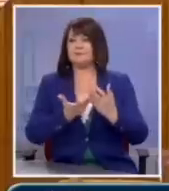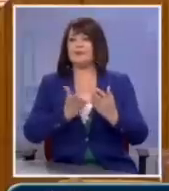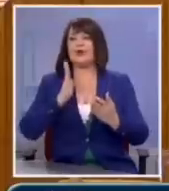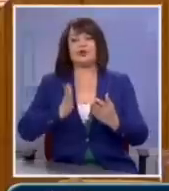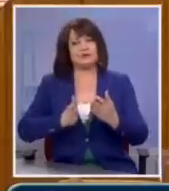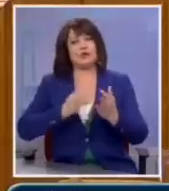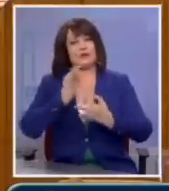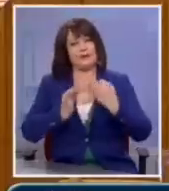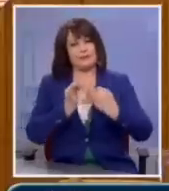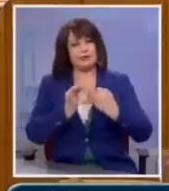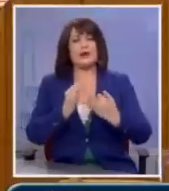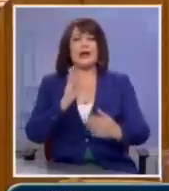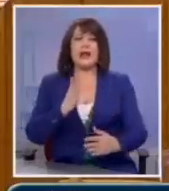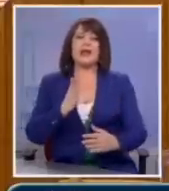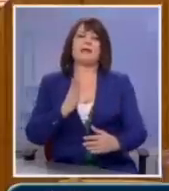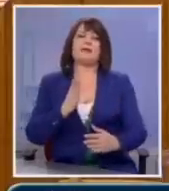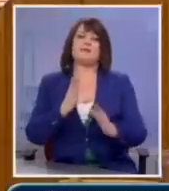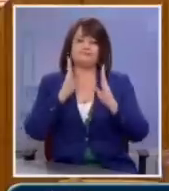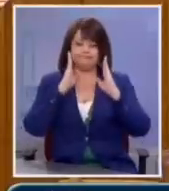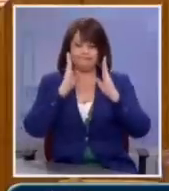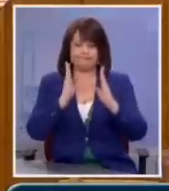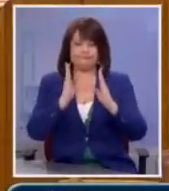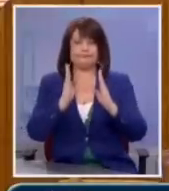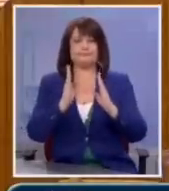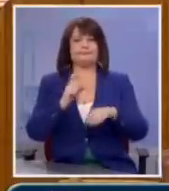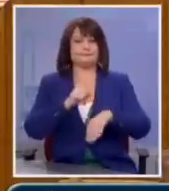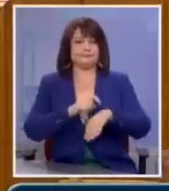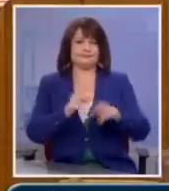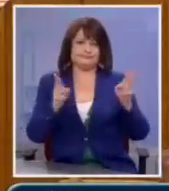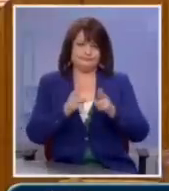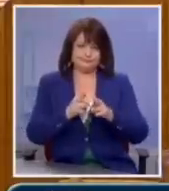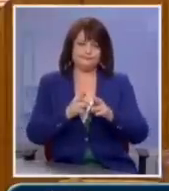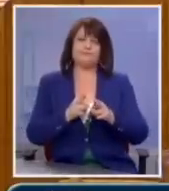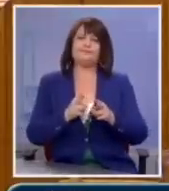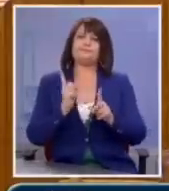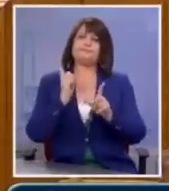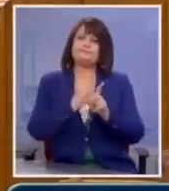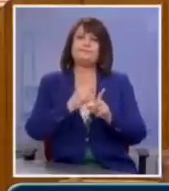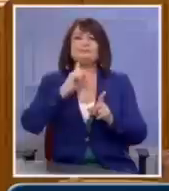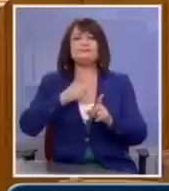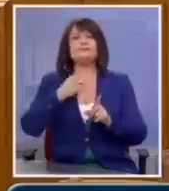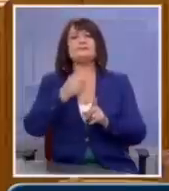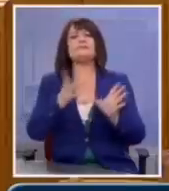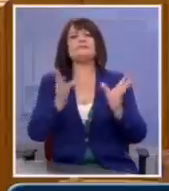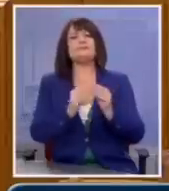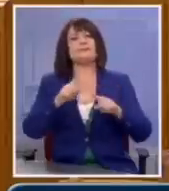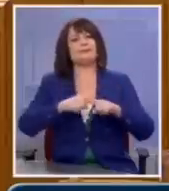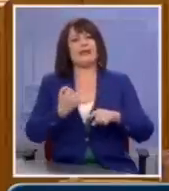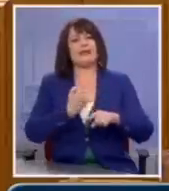μπορώ και άρα θα επικεντρωθώ λόγω του περιορισμένου χρόνου κυρίως στις διατάξεις για την